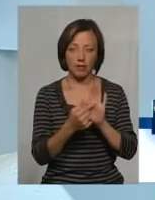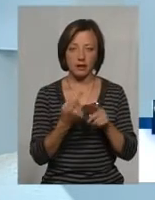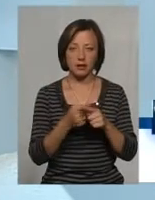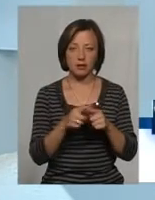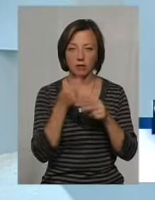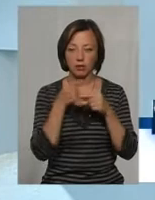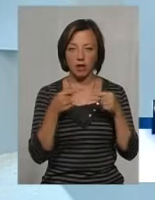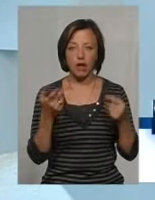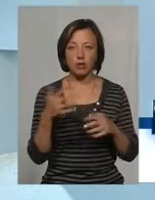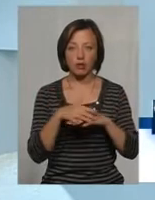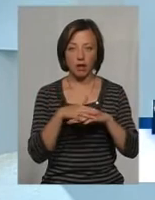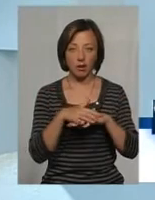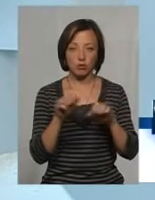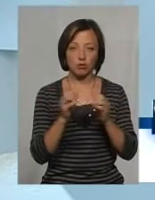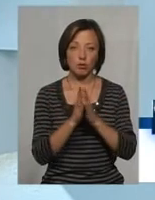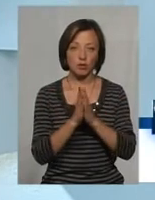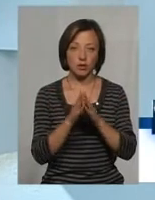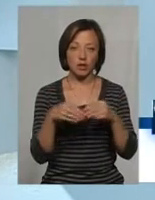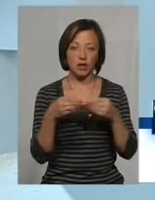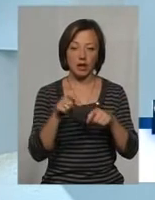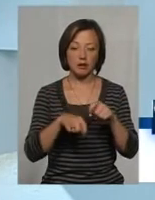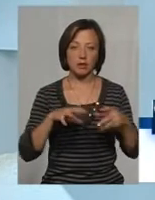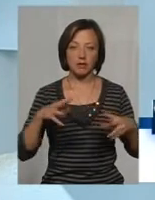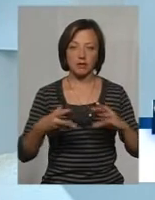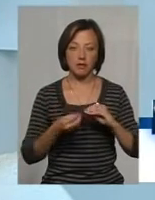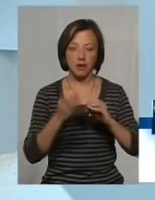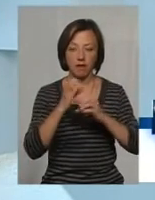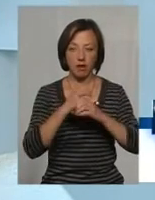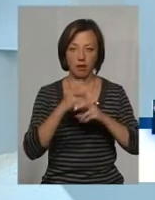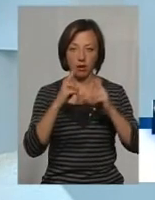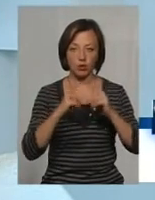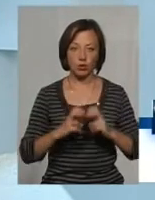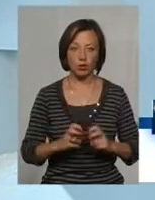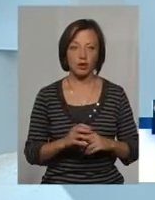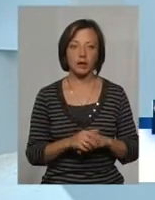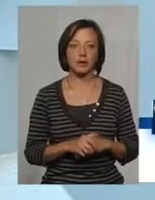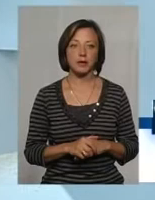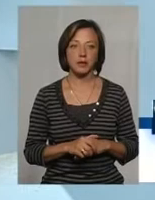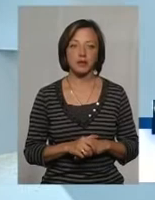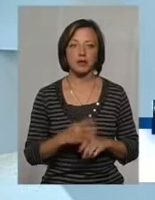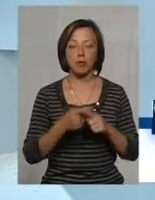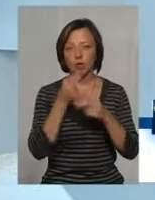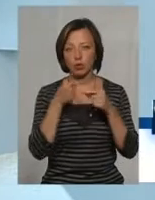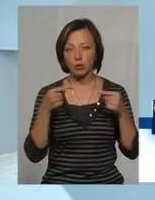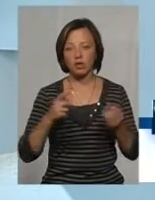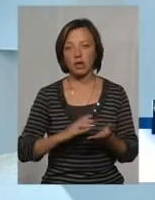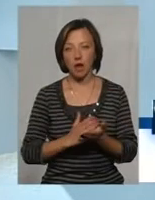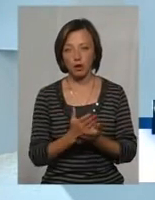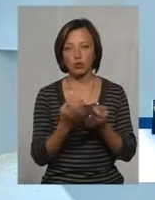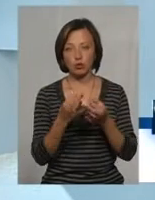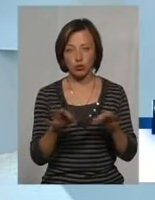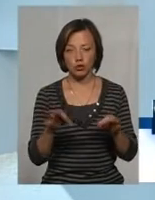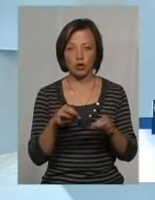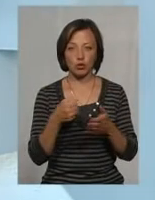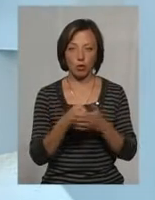Якщо знаходимося на ринку, ми можемо попросити надати експертний висновок в лабораторії, де прописано і вказано, що продукція є доброякісна і допущена до